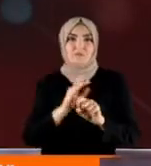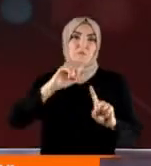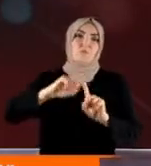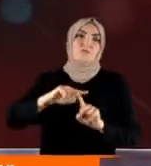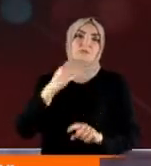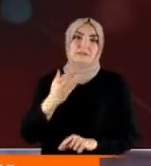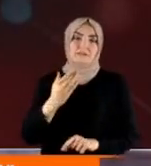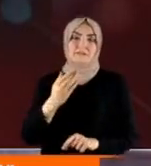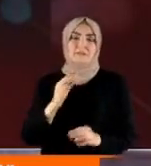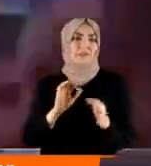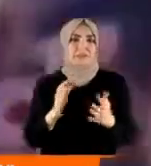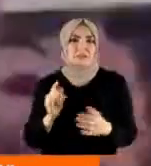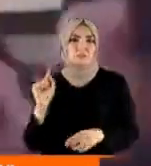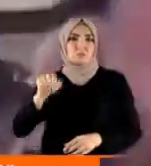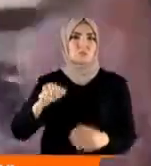aslında.